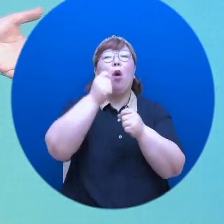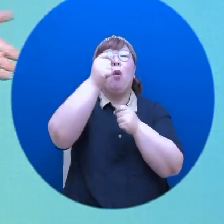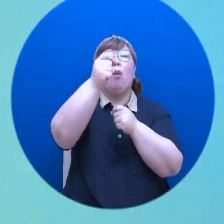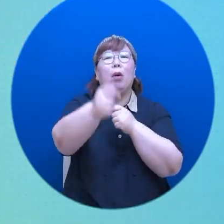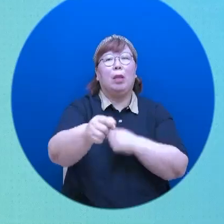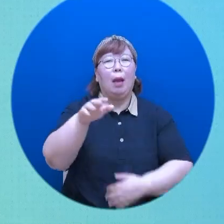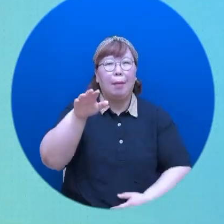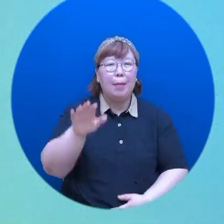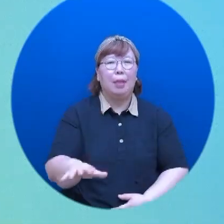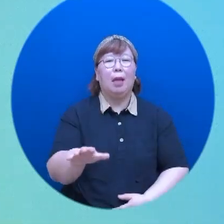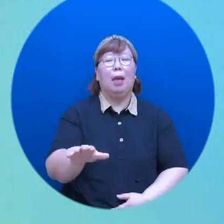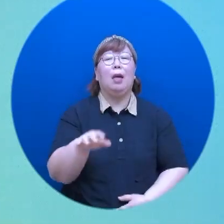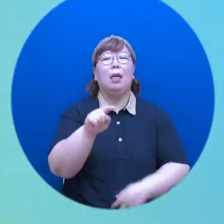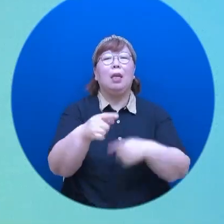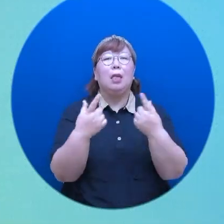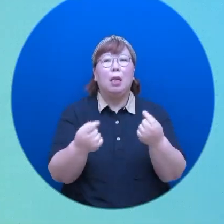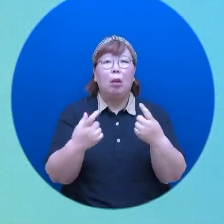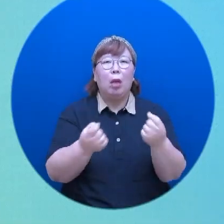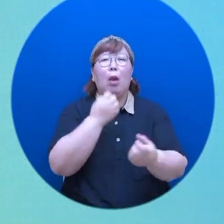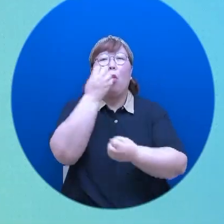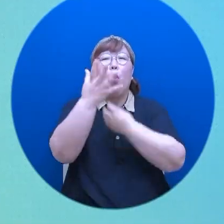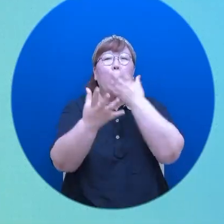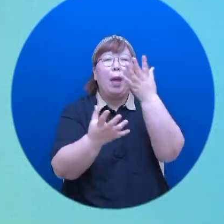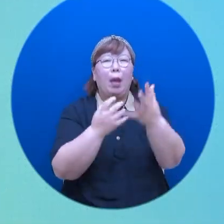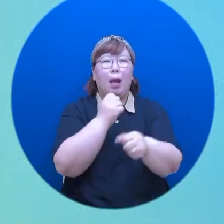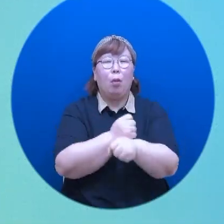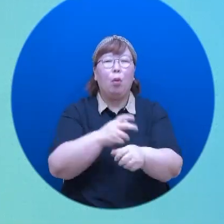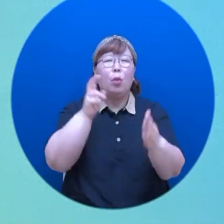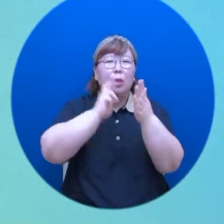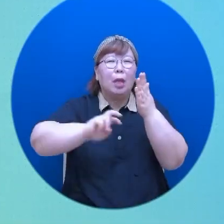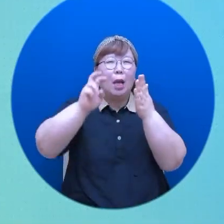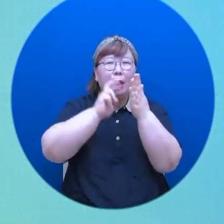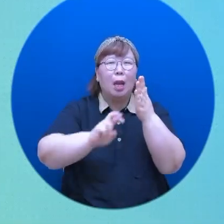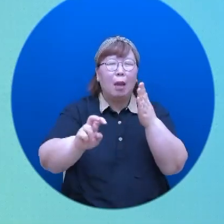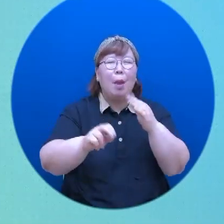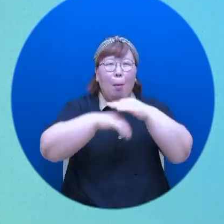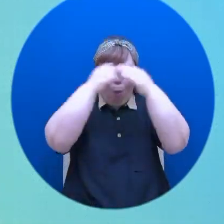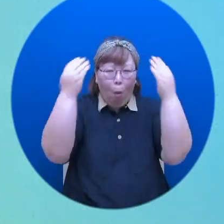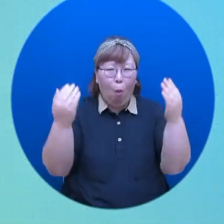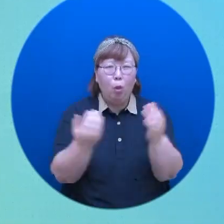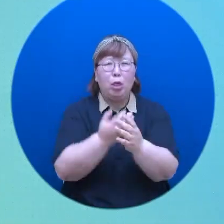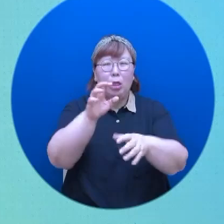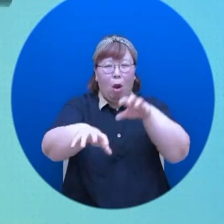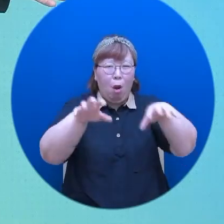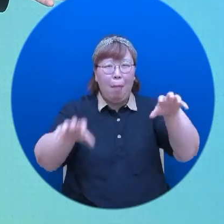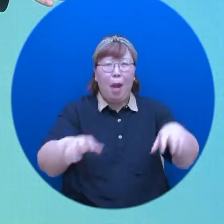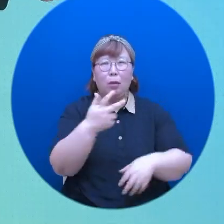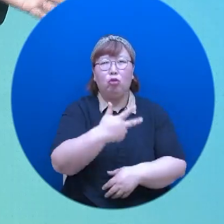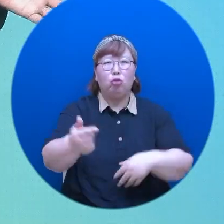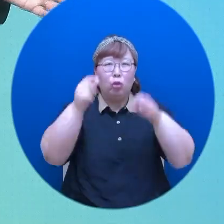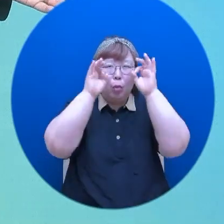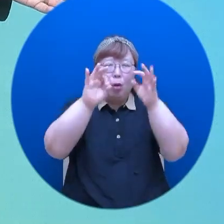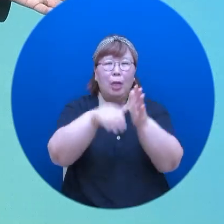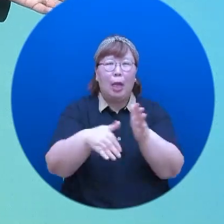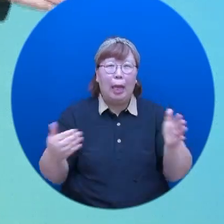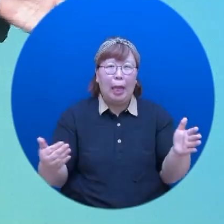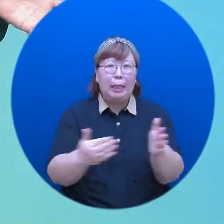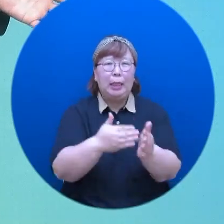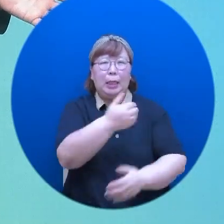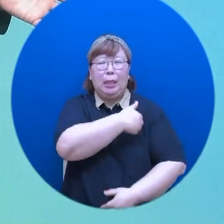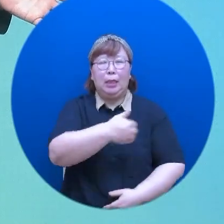영원함이로다. 이렇게 고백하며 찬양하며 모든 열방 주 볼 때까지